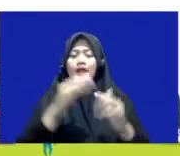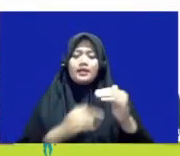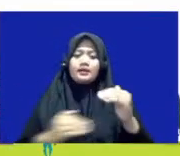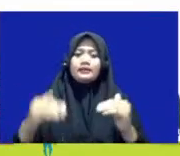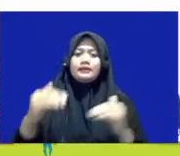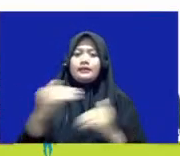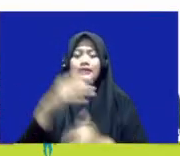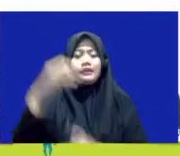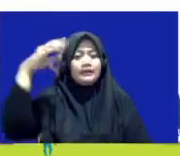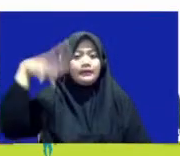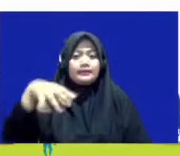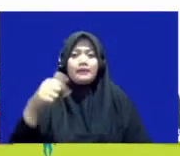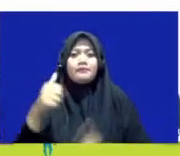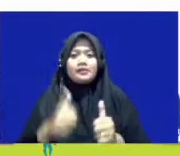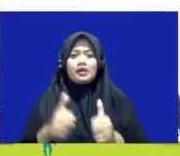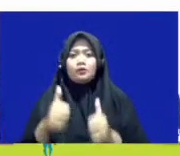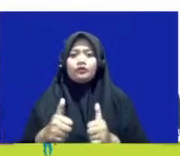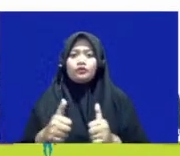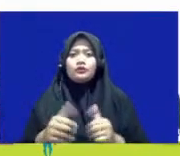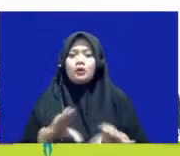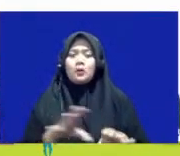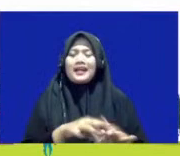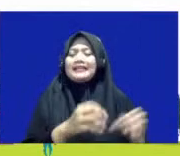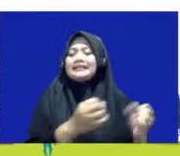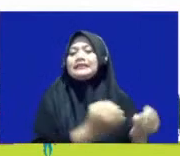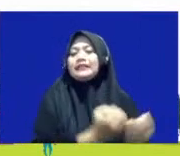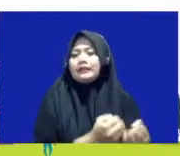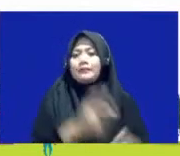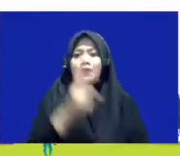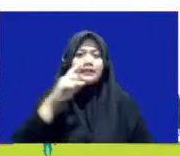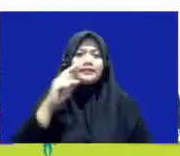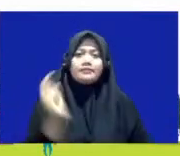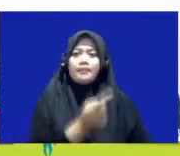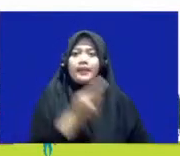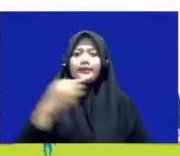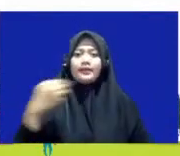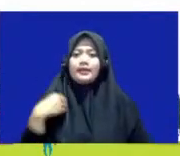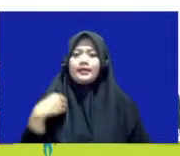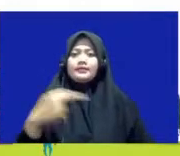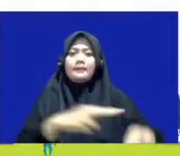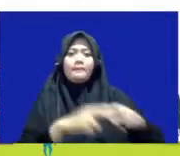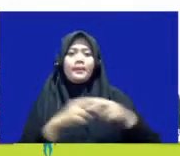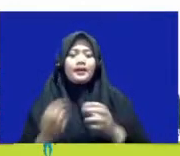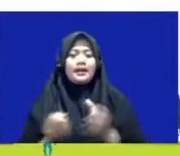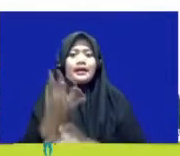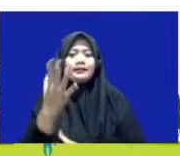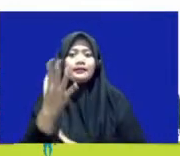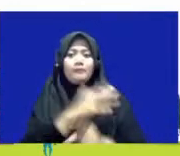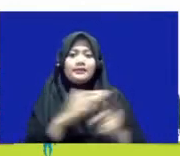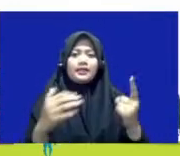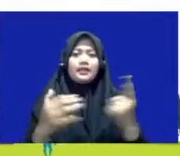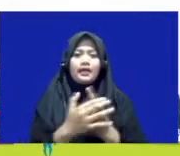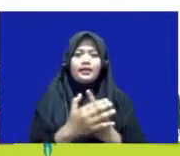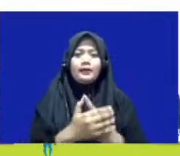lebih terorganisir, lebih cepat, serta adanya peran aktif masyarakat dengan kearifan lokalnya.